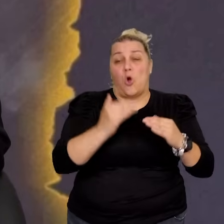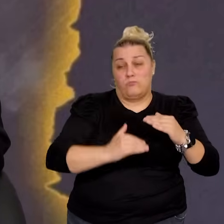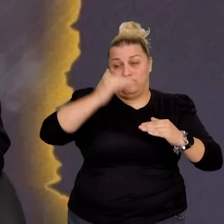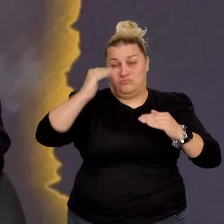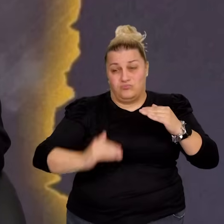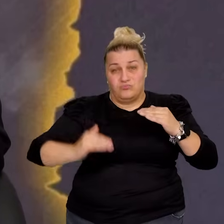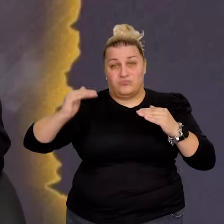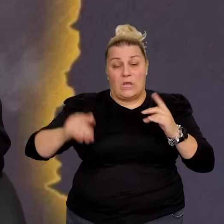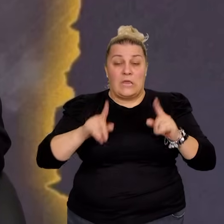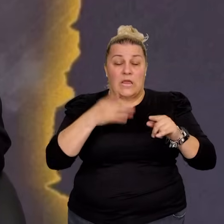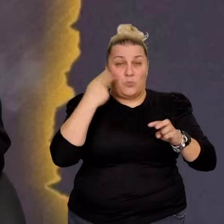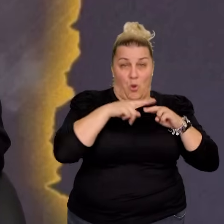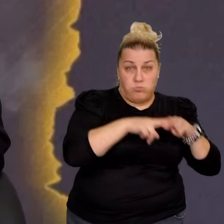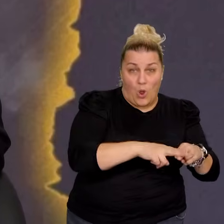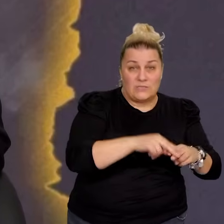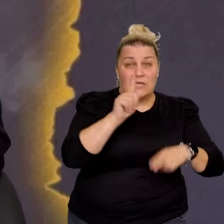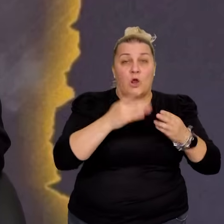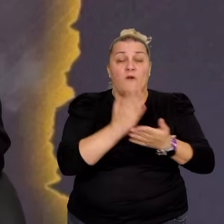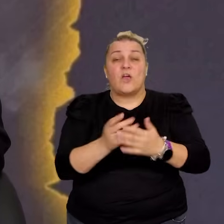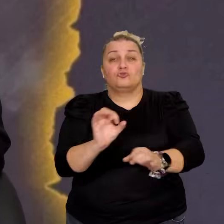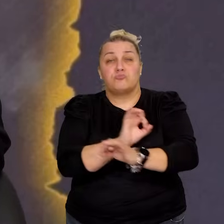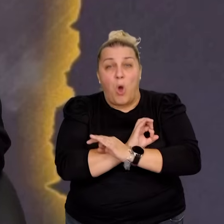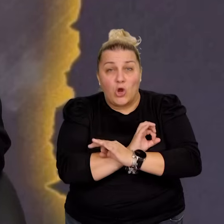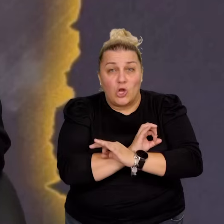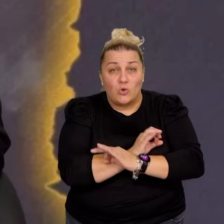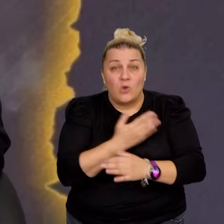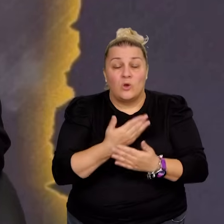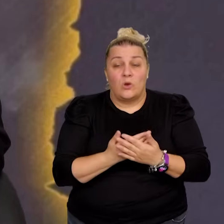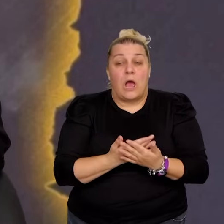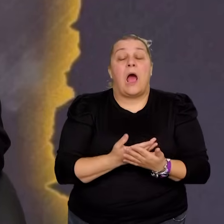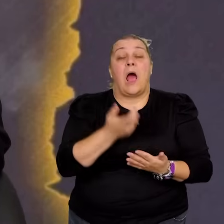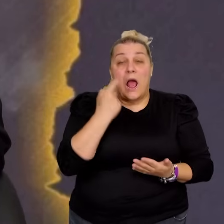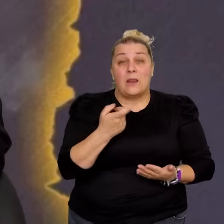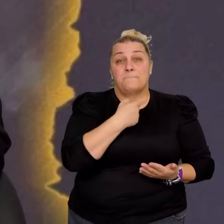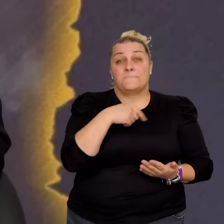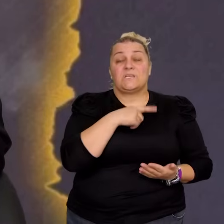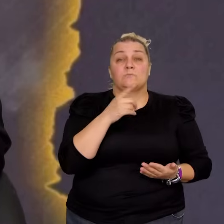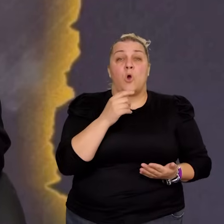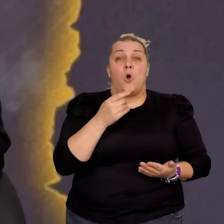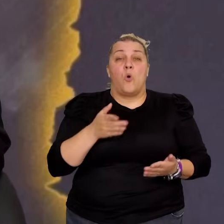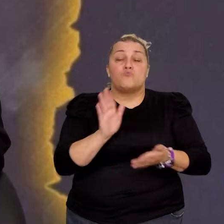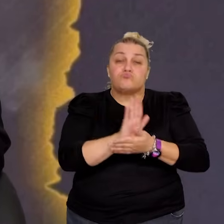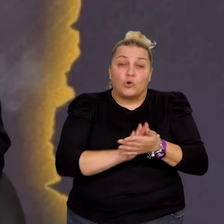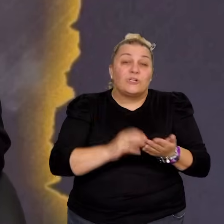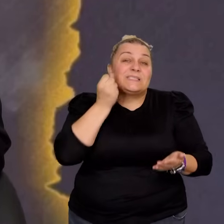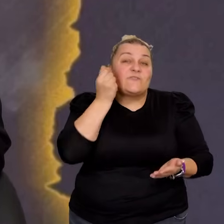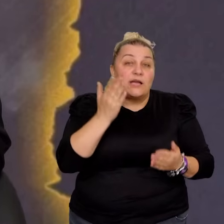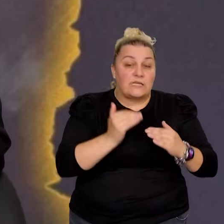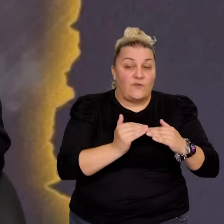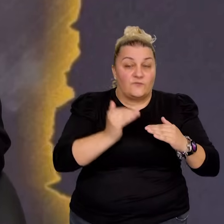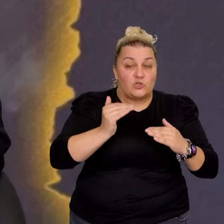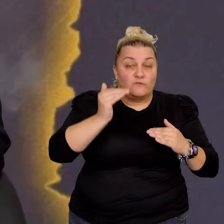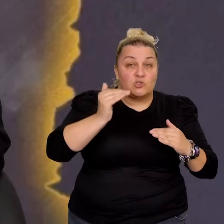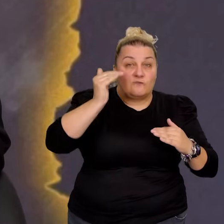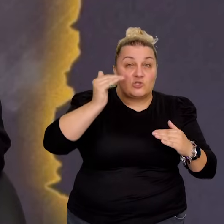bili u bolnici, jedni su poginuli, ali krenuli smo ono što kaže i svakim danom smo mi bili sve brojniji